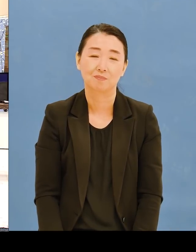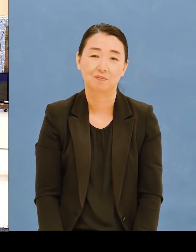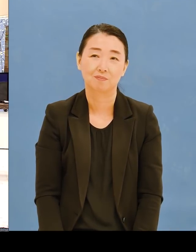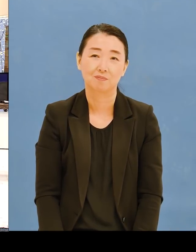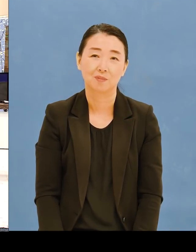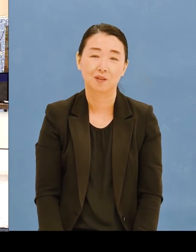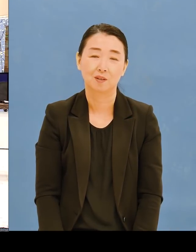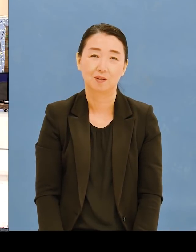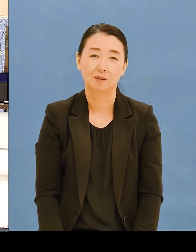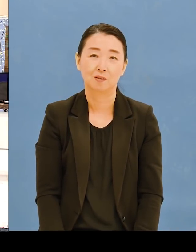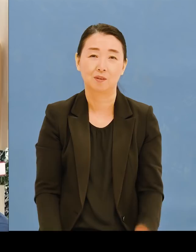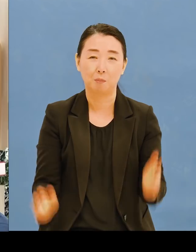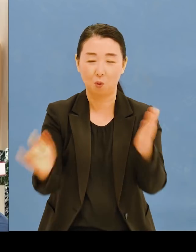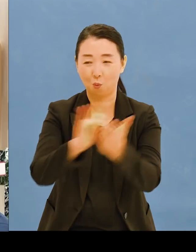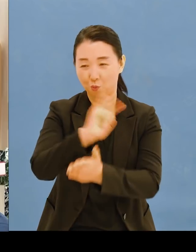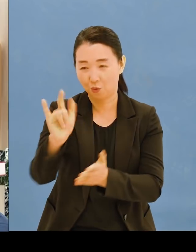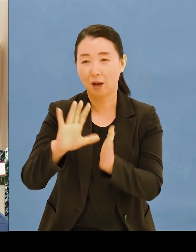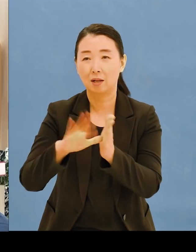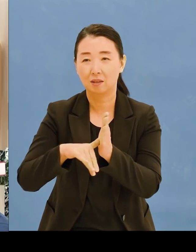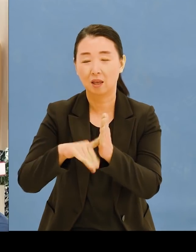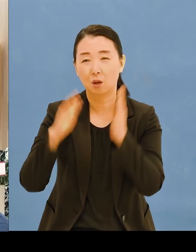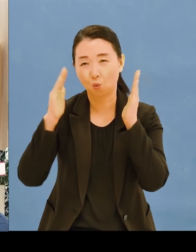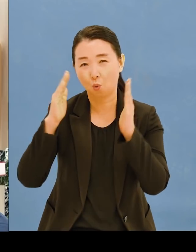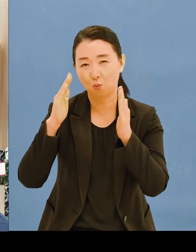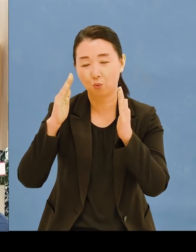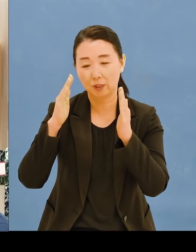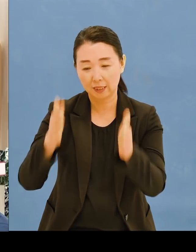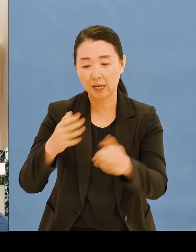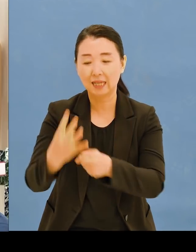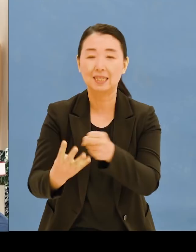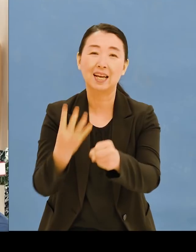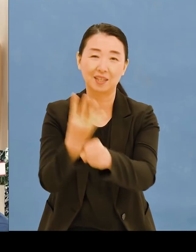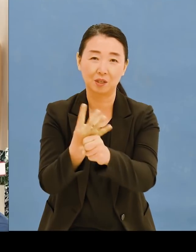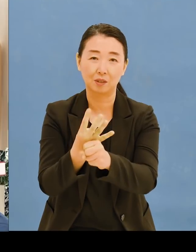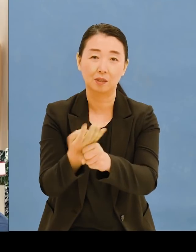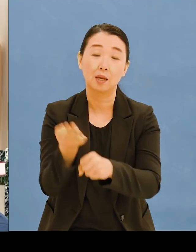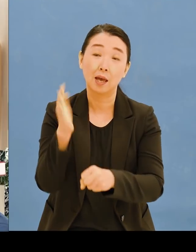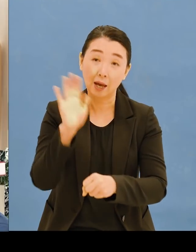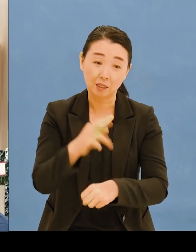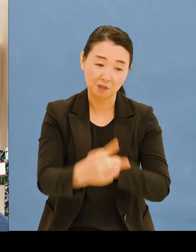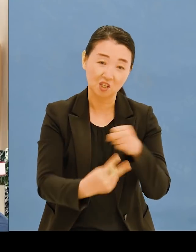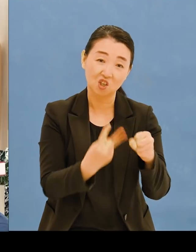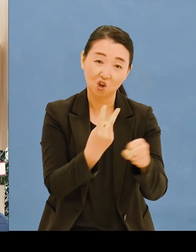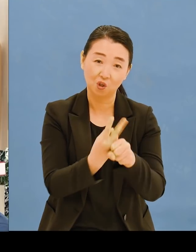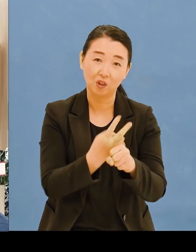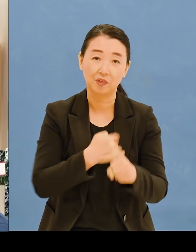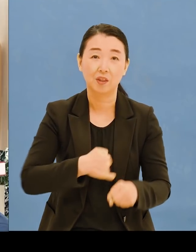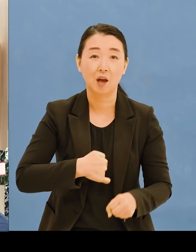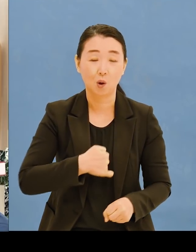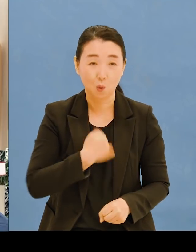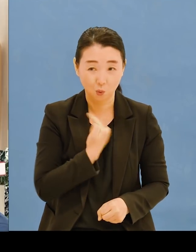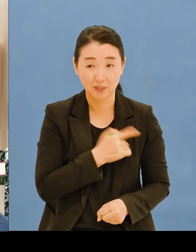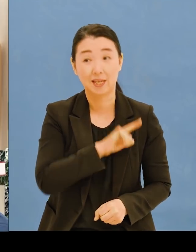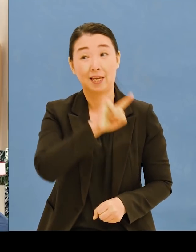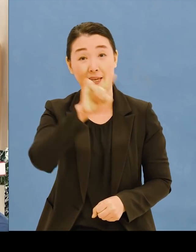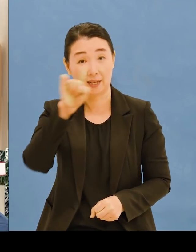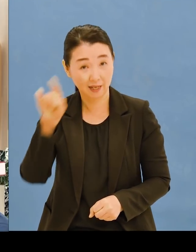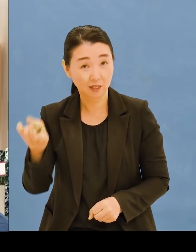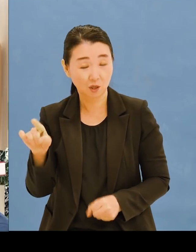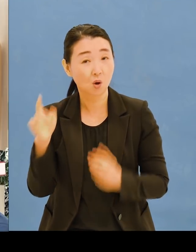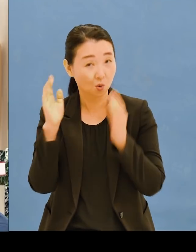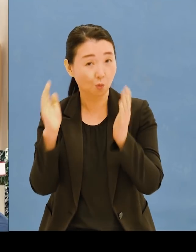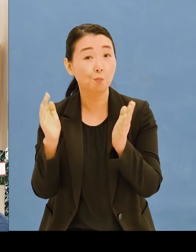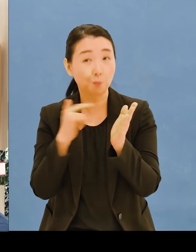그래서 유학생활 동안에 제가 총 이제 공부는 4년을 했어요. 근데 4년을 하는데 2년은 이제 제가 혼자 솔로로